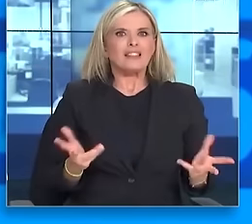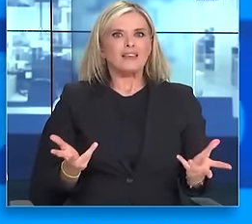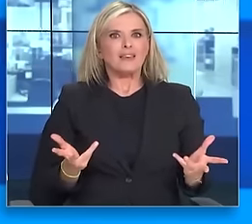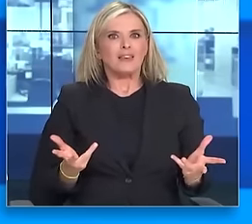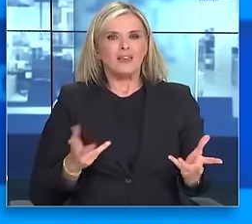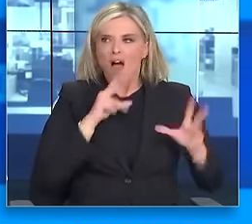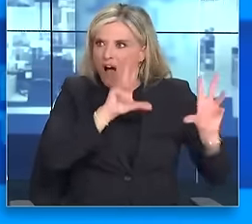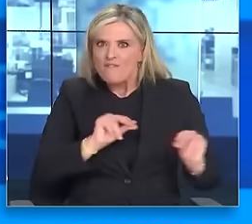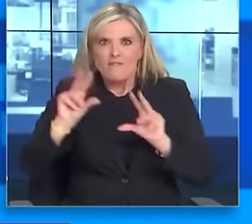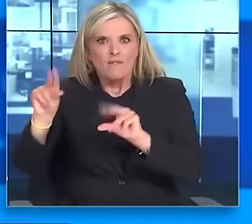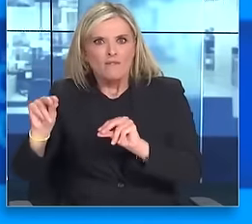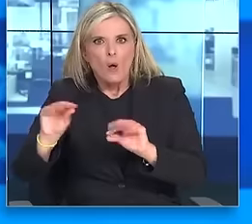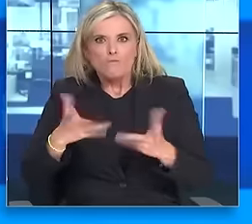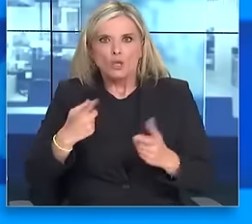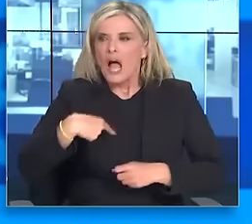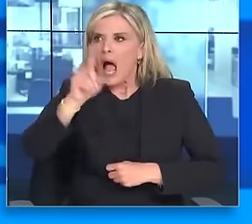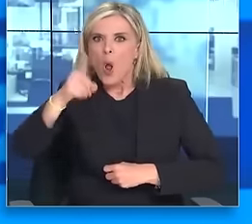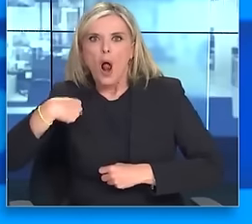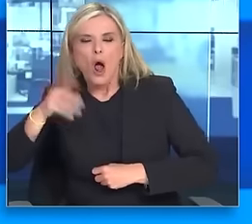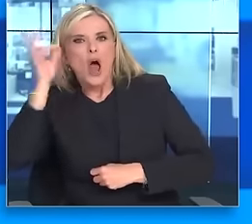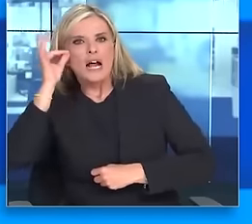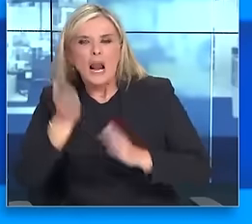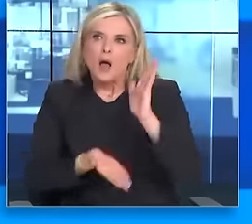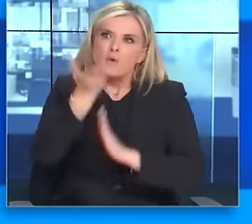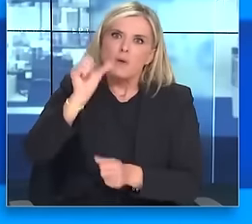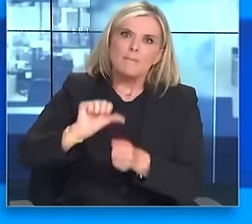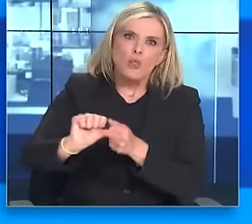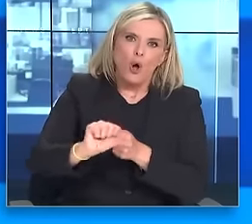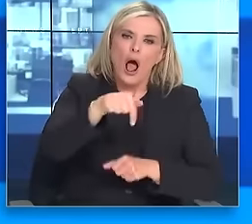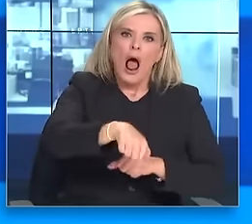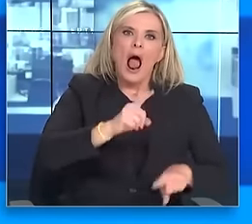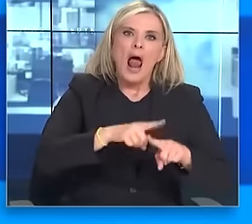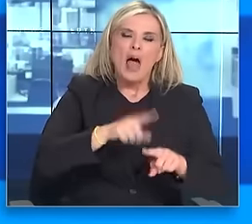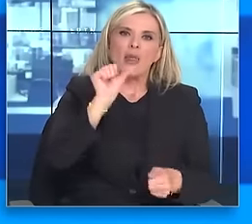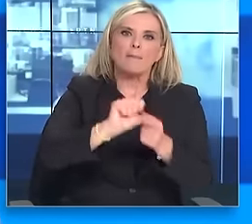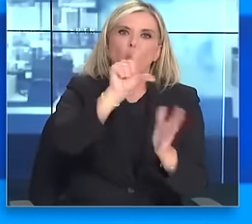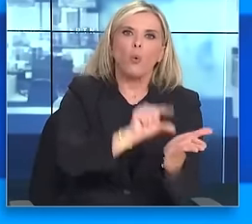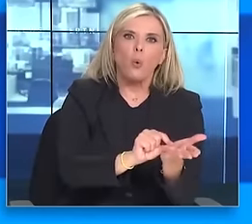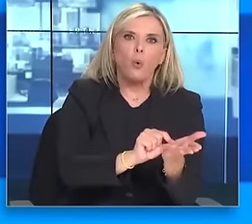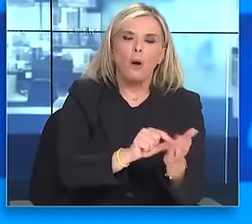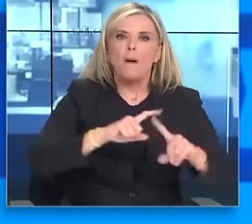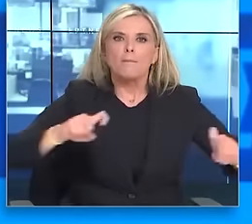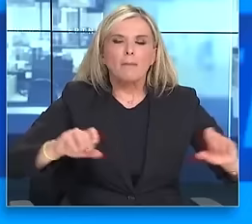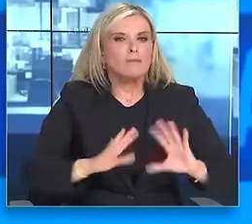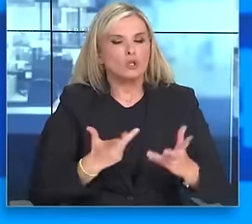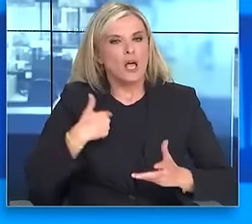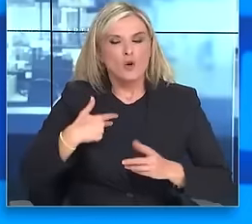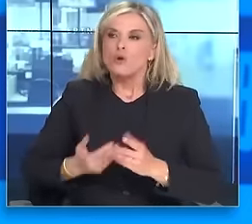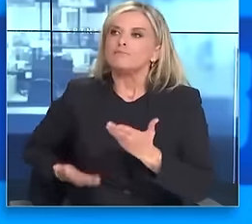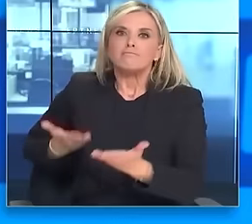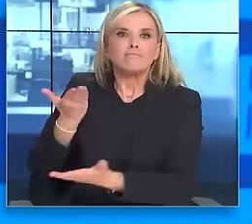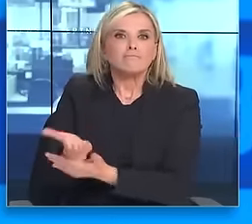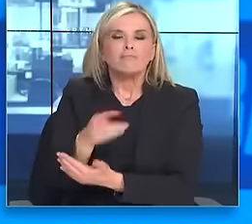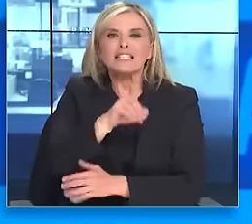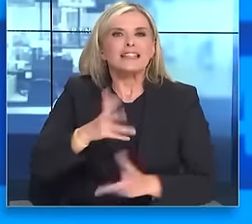της, εφόσον ξαναείναι πρόεδρος, που θα ξαναείναι λογικά και απολαμβάνει και τη στήριξή μας, να προτάξει αυτό το ζήτημα. Επειδή το είδα αυτό, τι